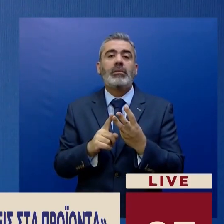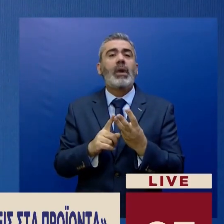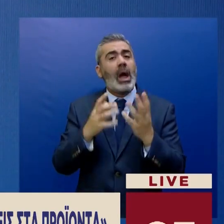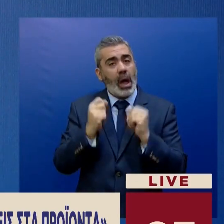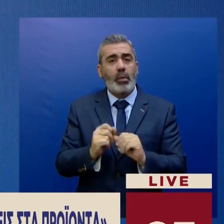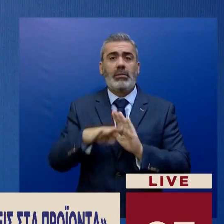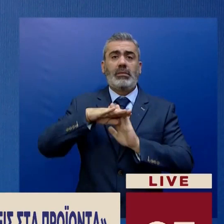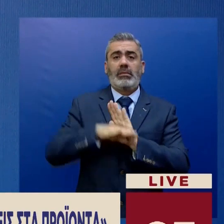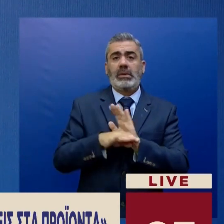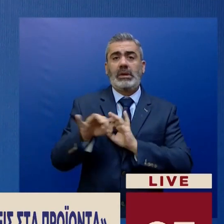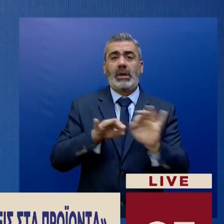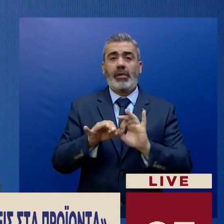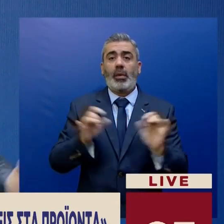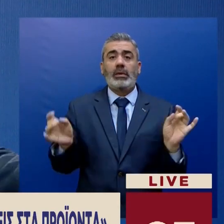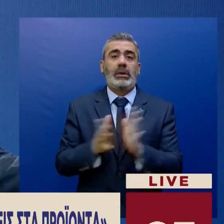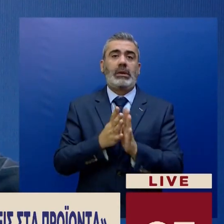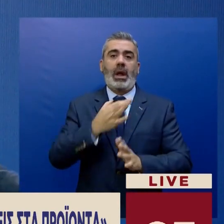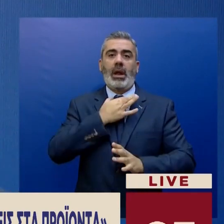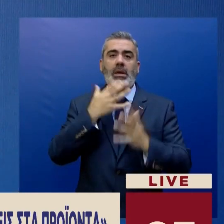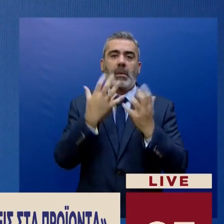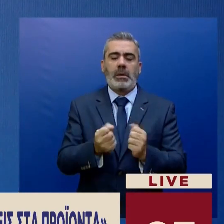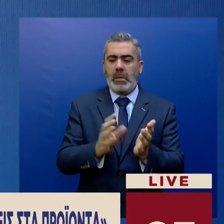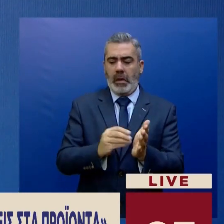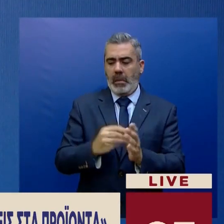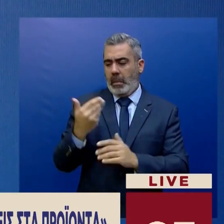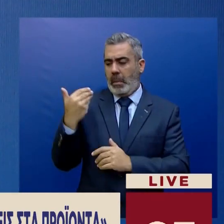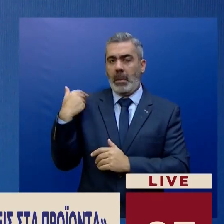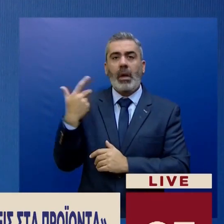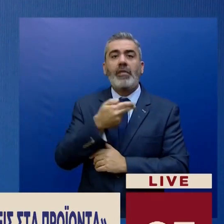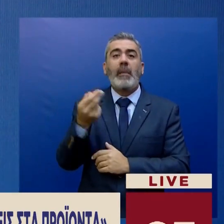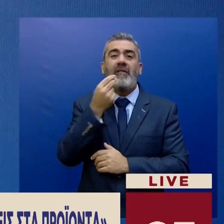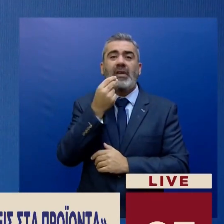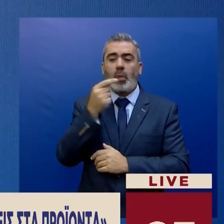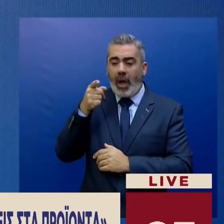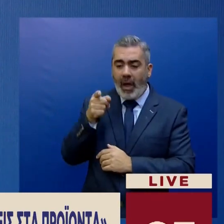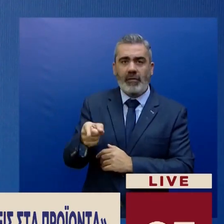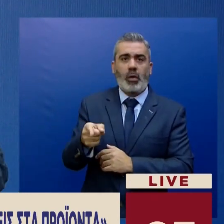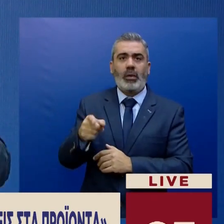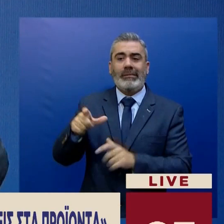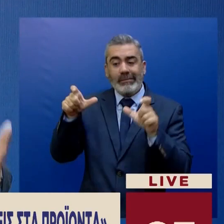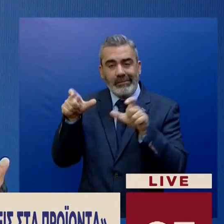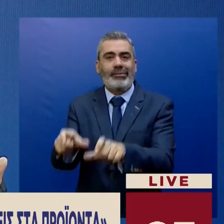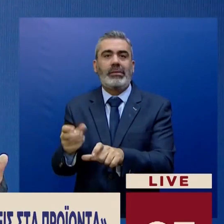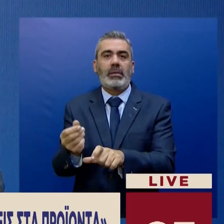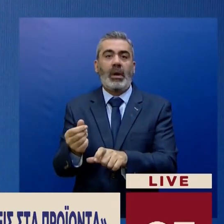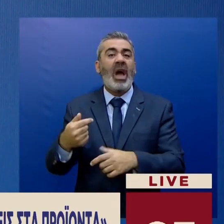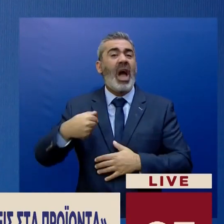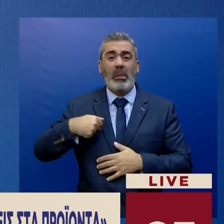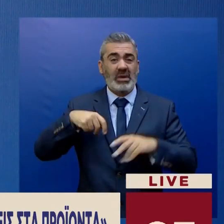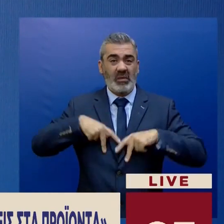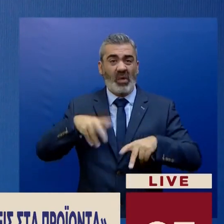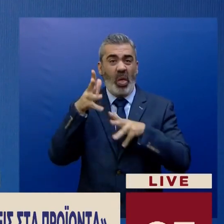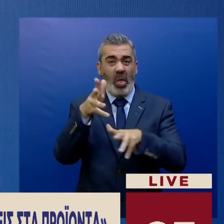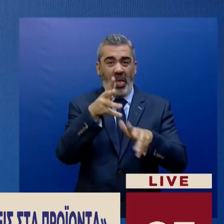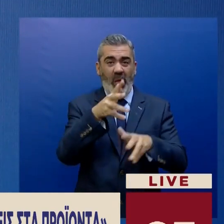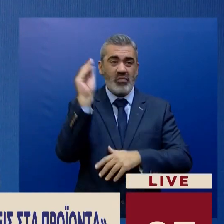παρεμβάσεις όποτε κρίνεται ότι είναι αναγκαίες, όπως οι τελευταίες παρεμβάσεις που κάναμε στα τρόφιμα. Εμείς δεν πρόκειται ποτέ να κοροϊδέψουμε τον κόσμο, δεν